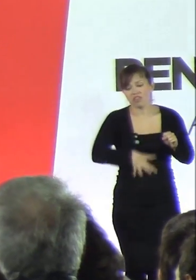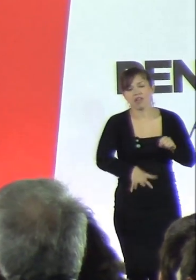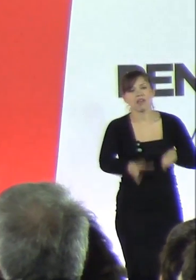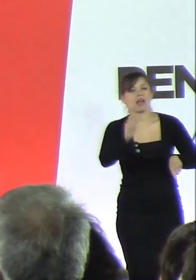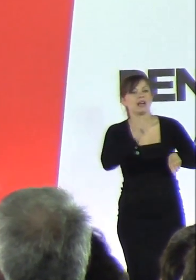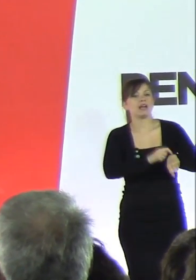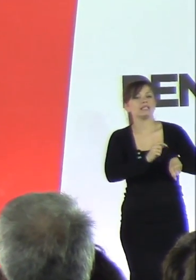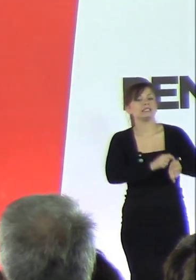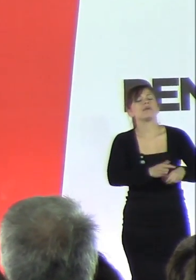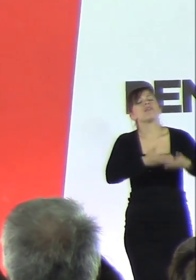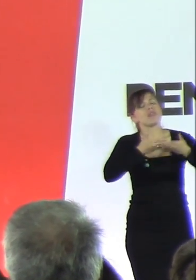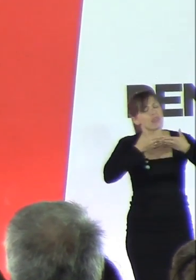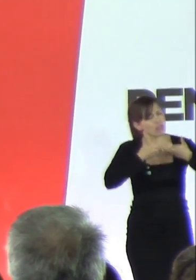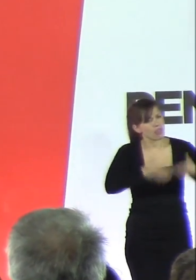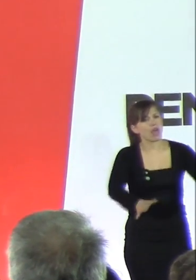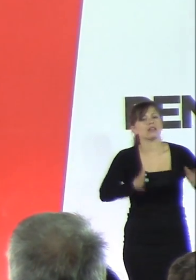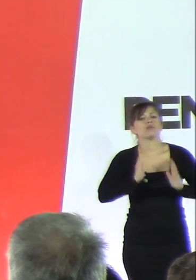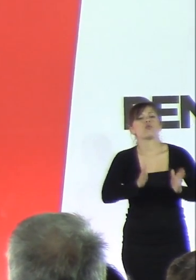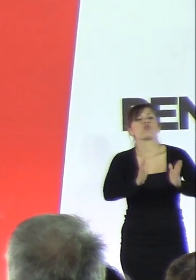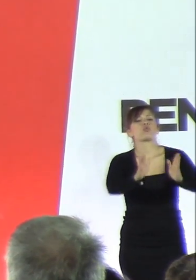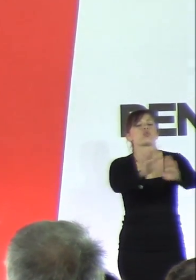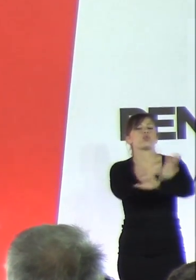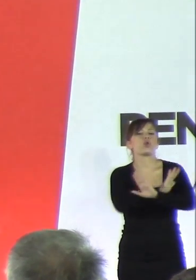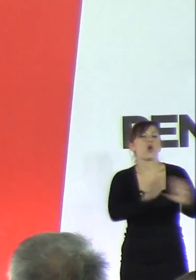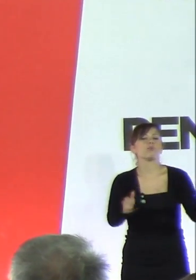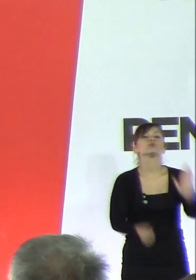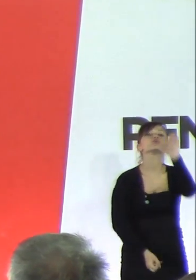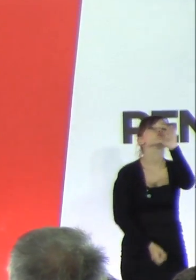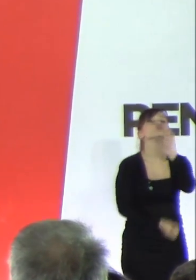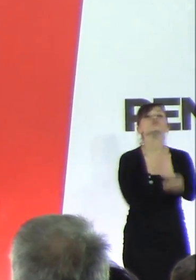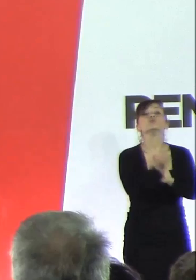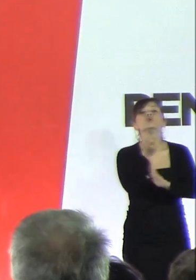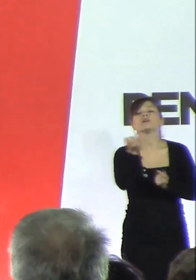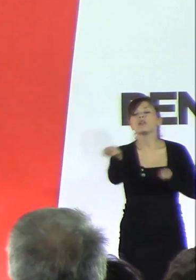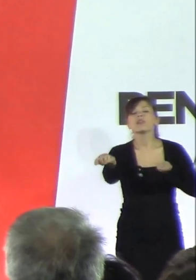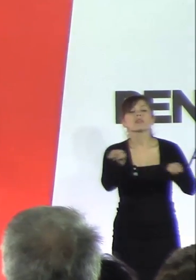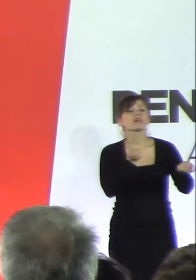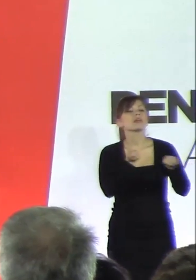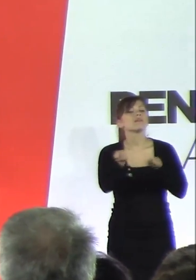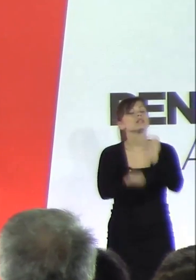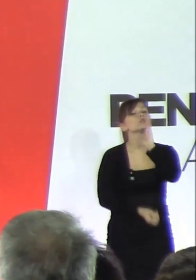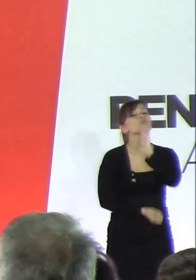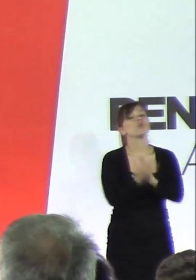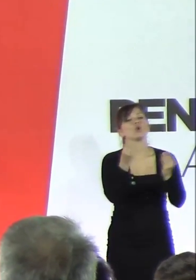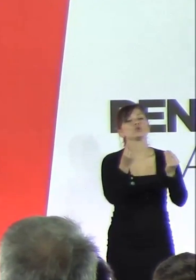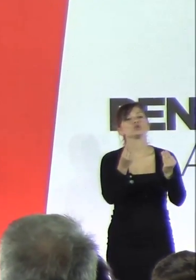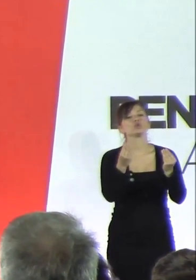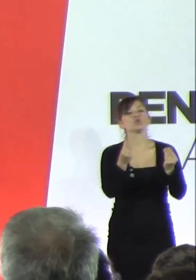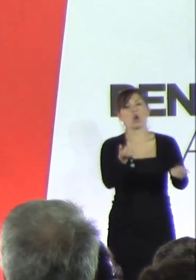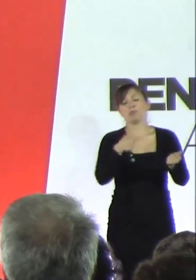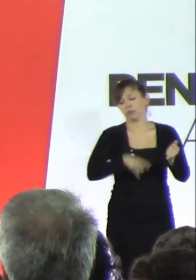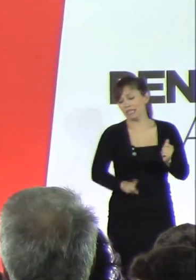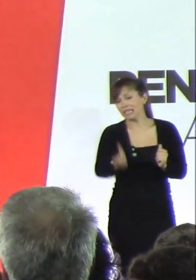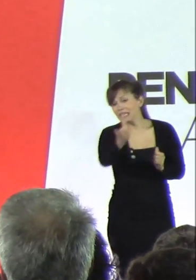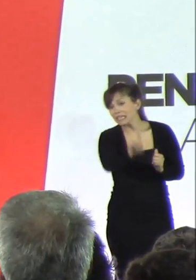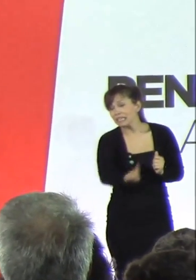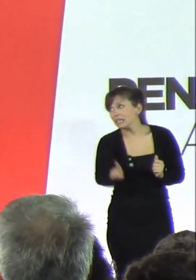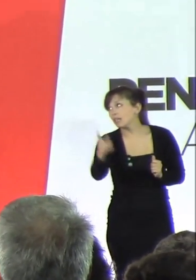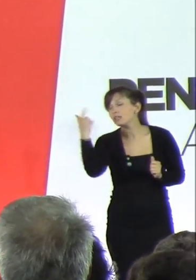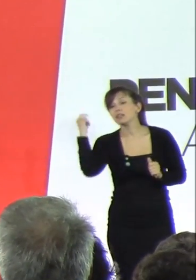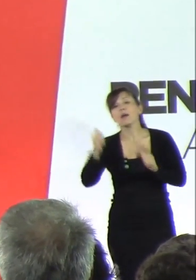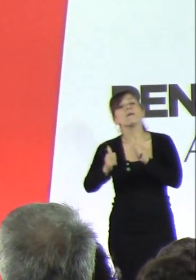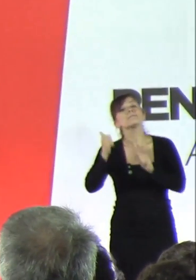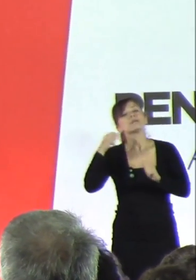να ανοίξει ο δρόμος μιας διαφορετικής διακυβέρνησης, να ανοίξει την άλλη Κυριακή τις πύλες του αυτό το